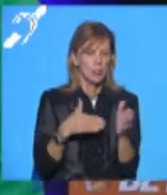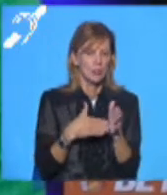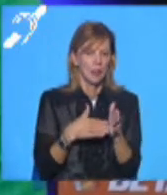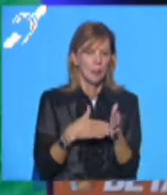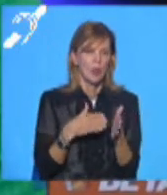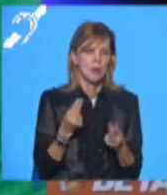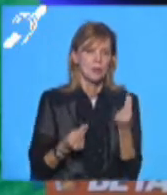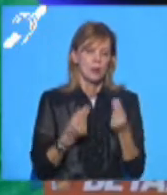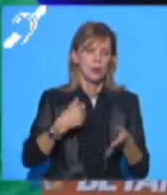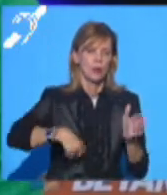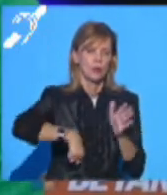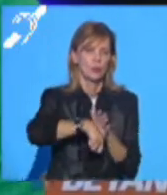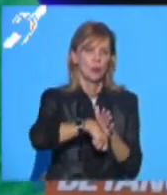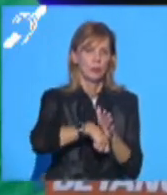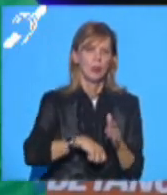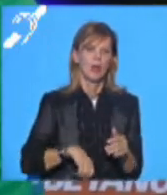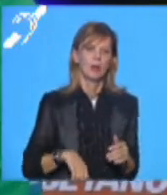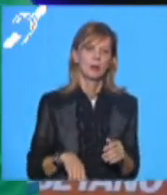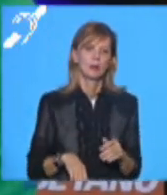să joci fotbal.